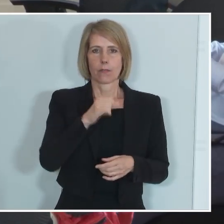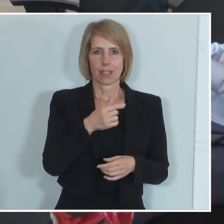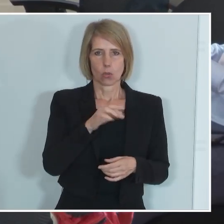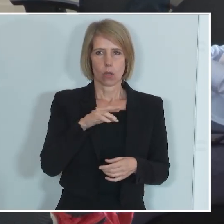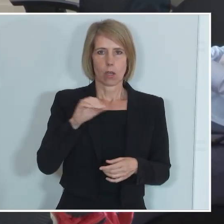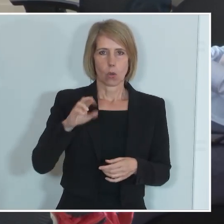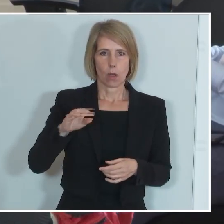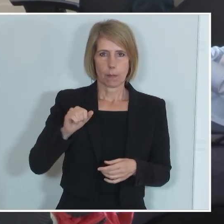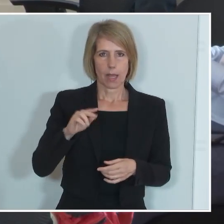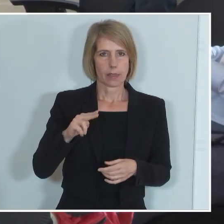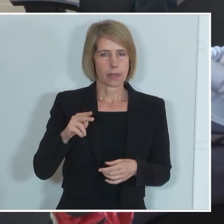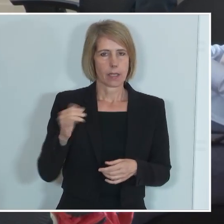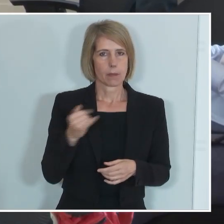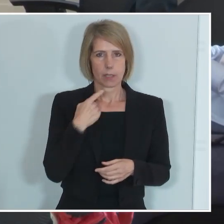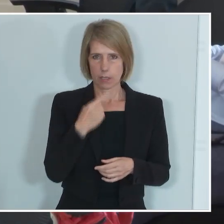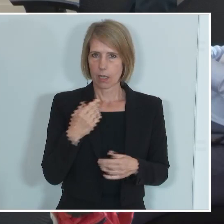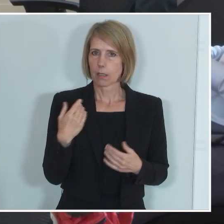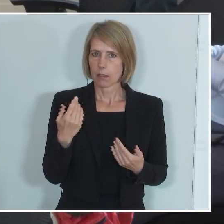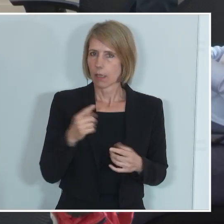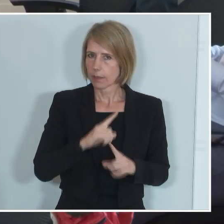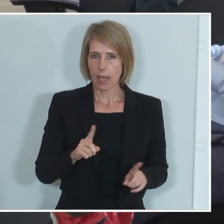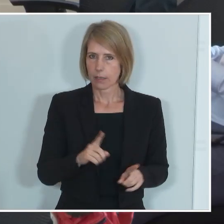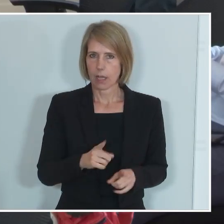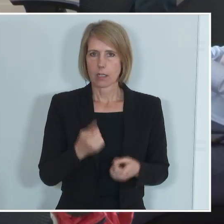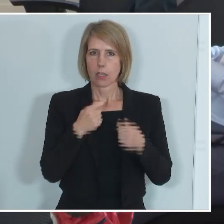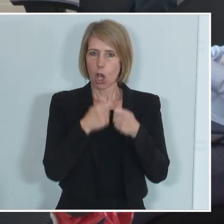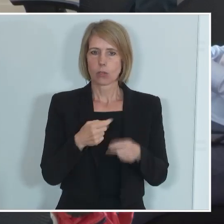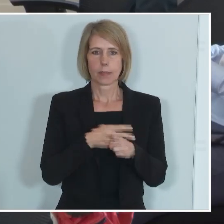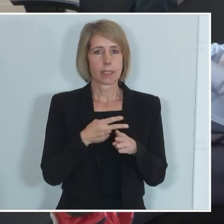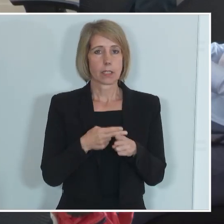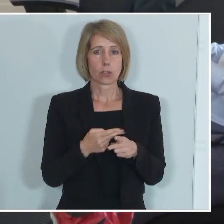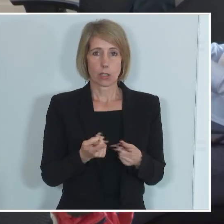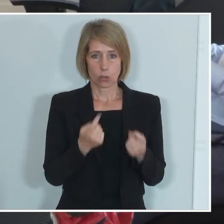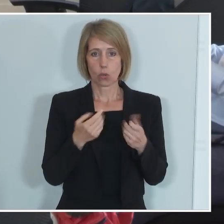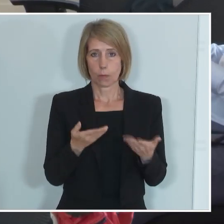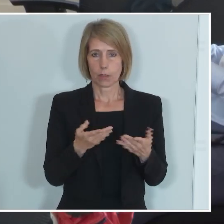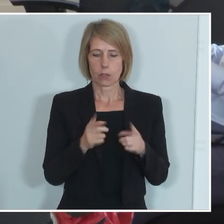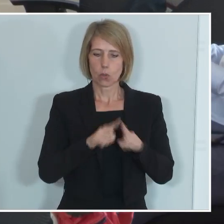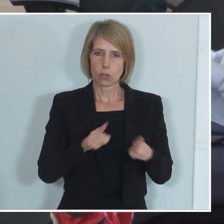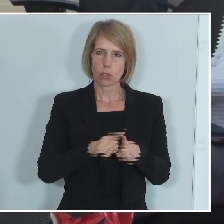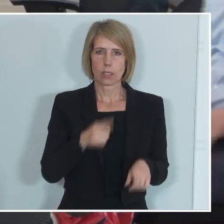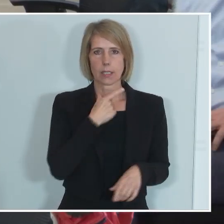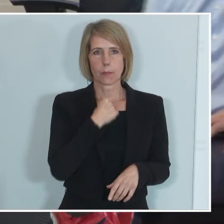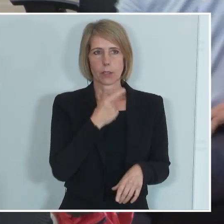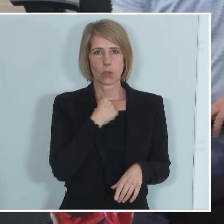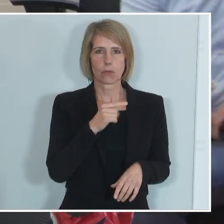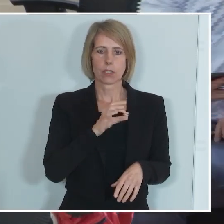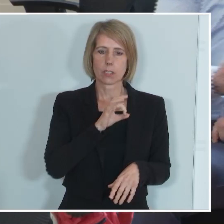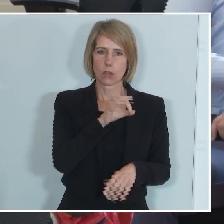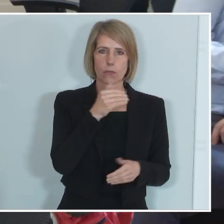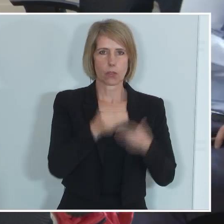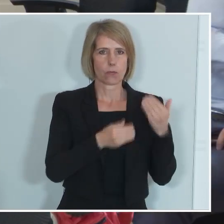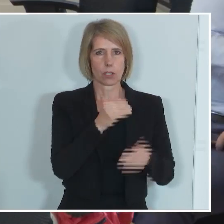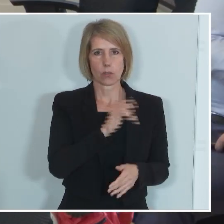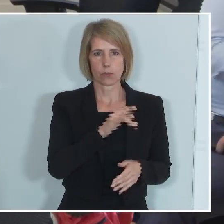formuliert, sondern das kommt ja häufig aus den Mitgliedstaaten, die halt unterschiedliche Bedürfnisse für ihre jeweilige Wirtschaft